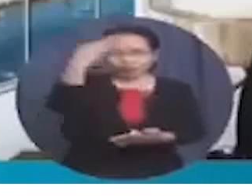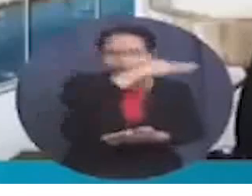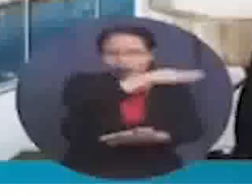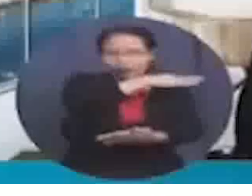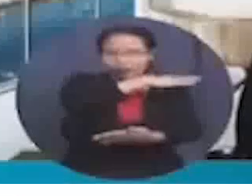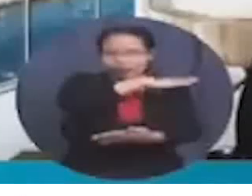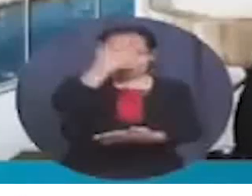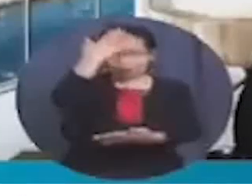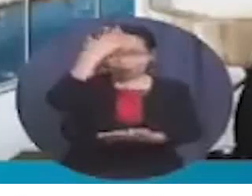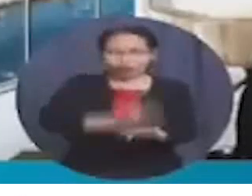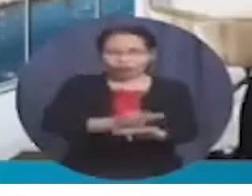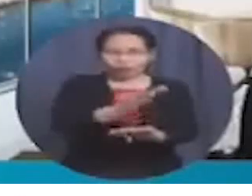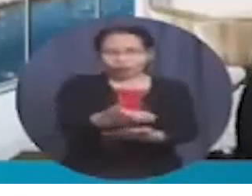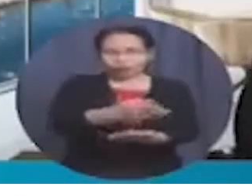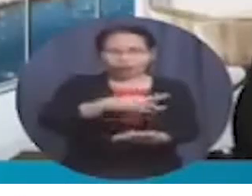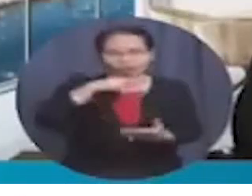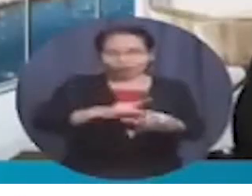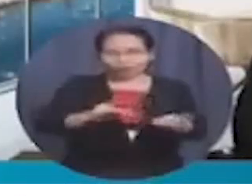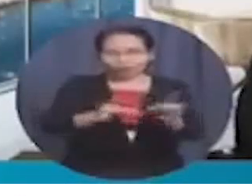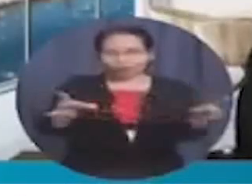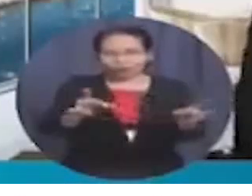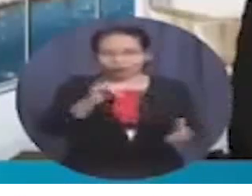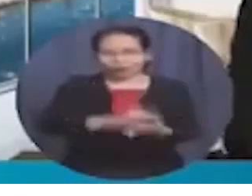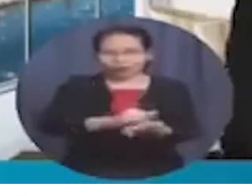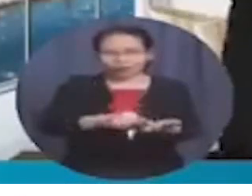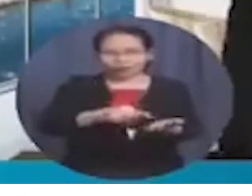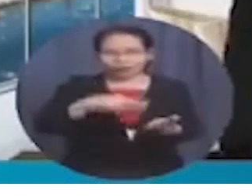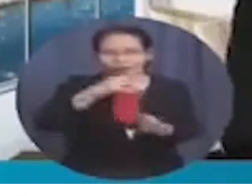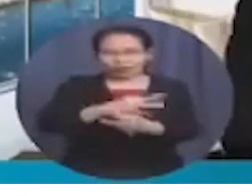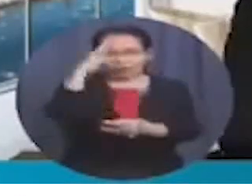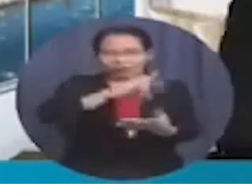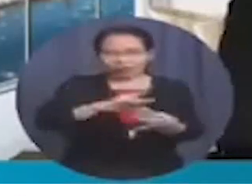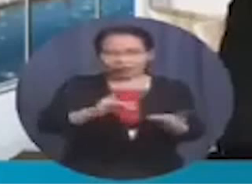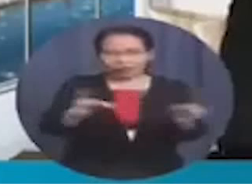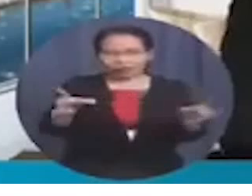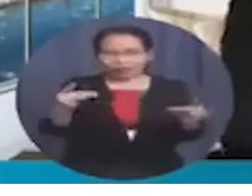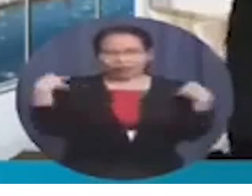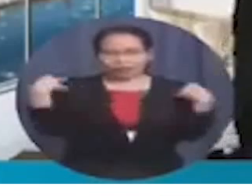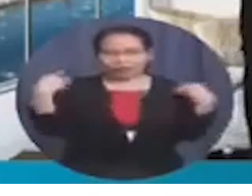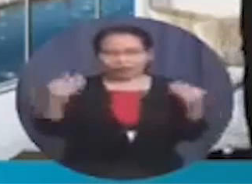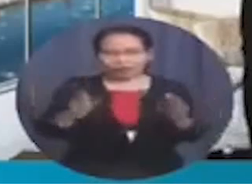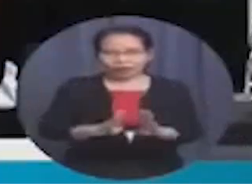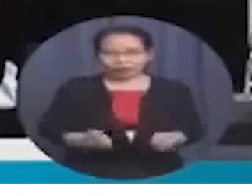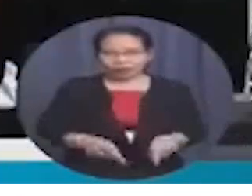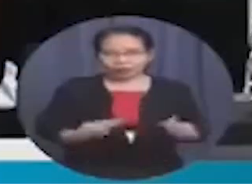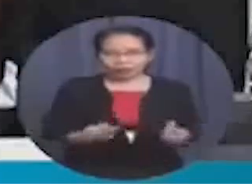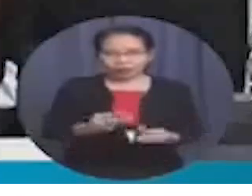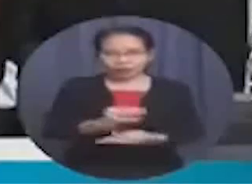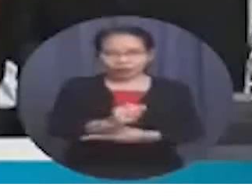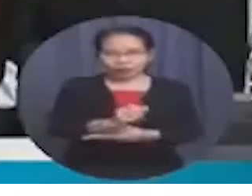alam mo ba, para patunayan ko sa'yo, hindi kwento-kwento, nung third annual open awards ng